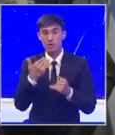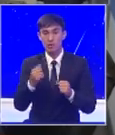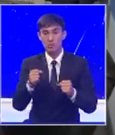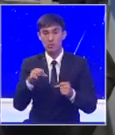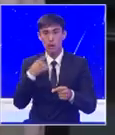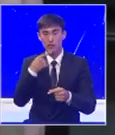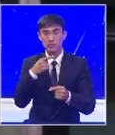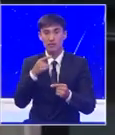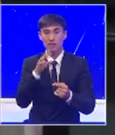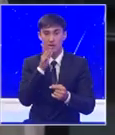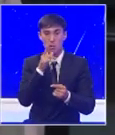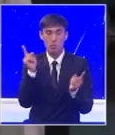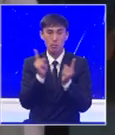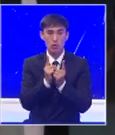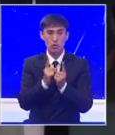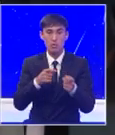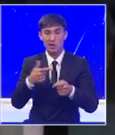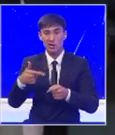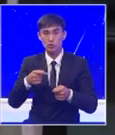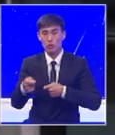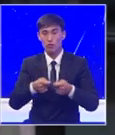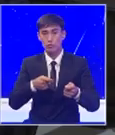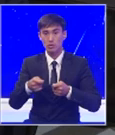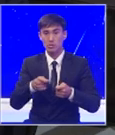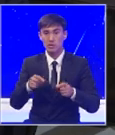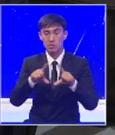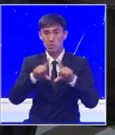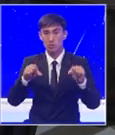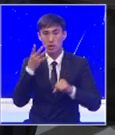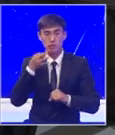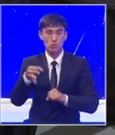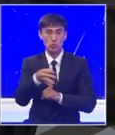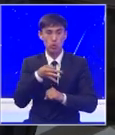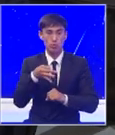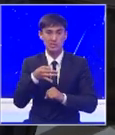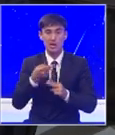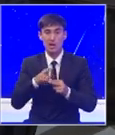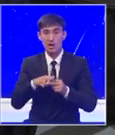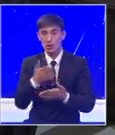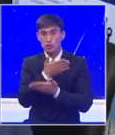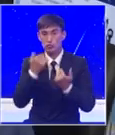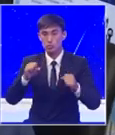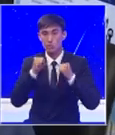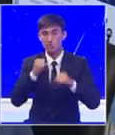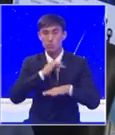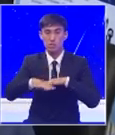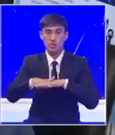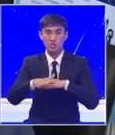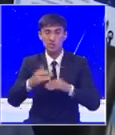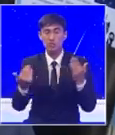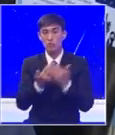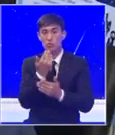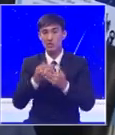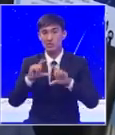них был озвучен во время приема граждан руководителями управлений и департаментов Алматинской области. Это и отсутствие спортивных площадок и